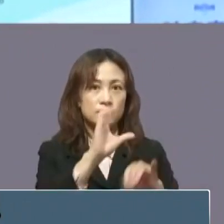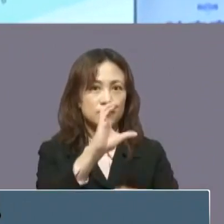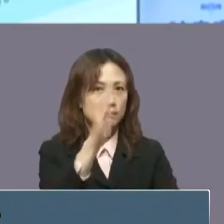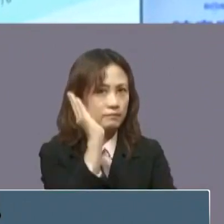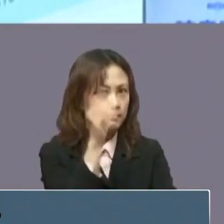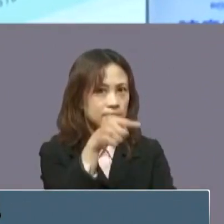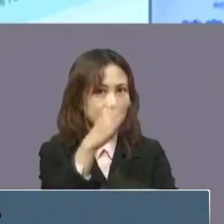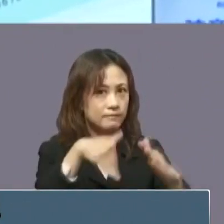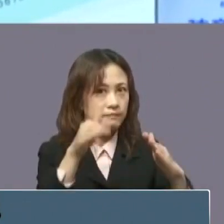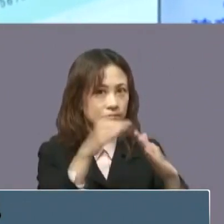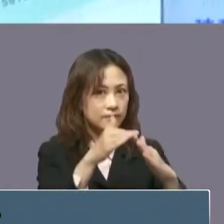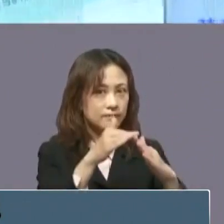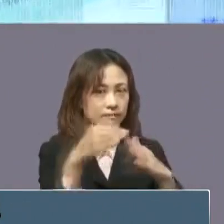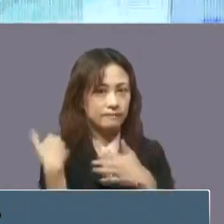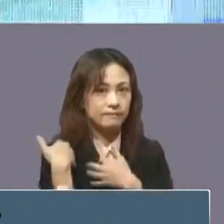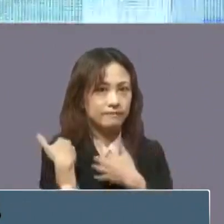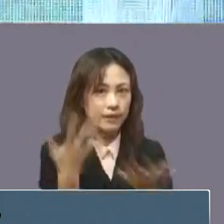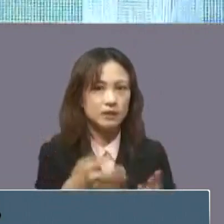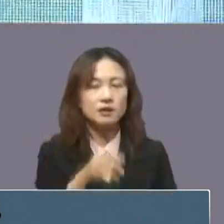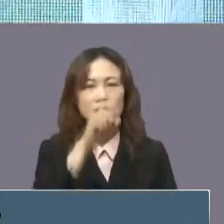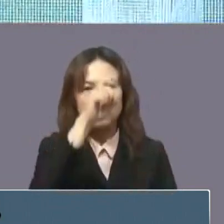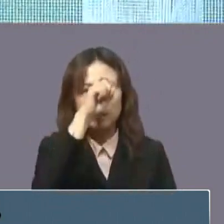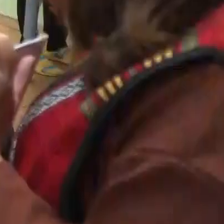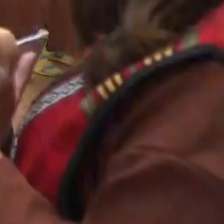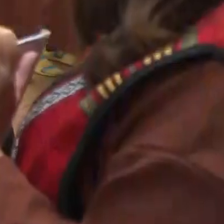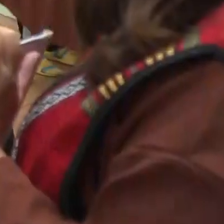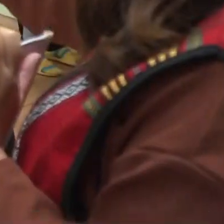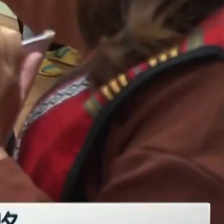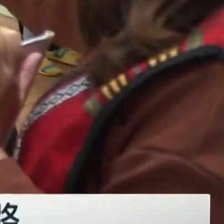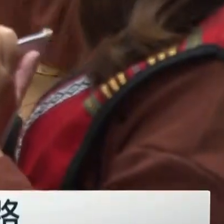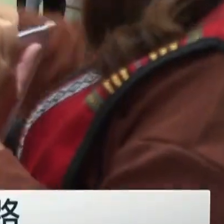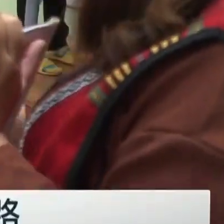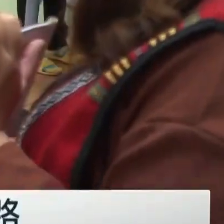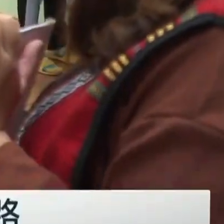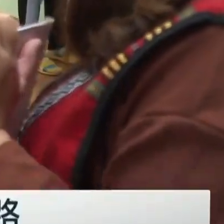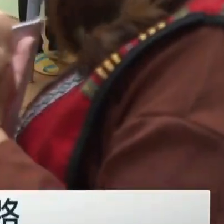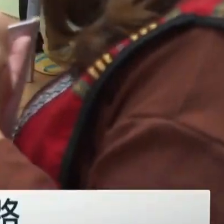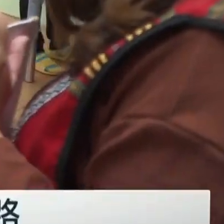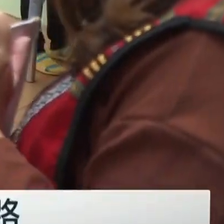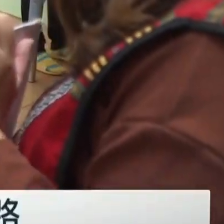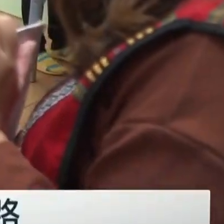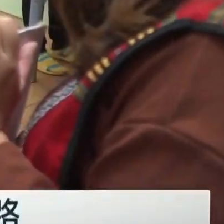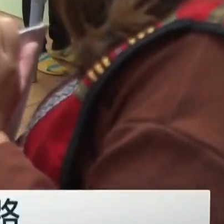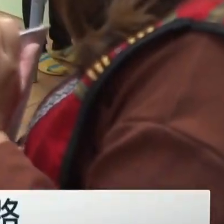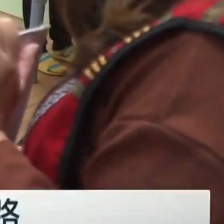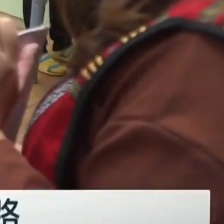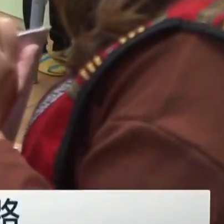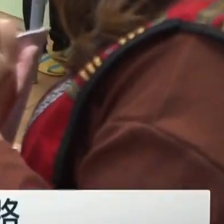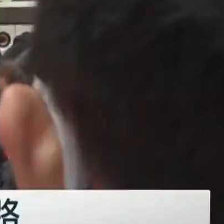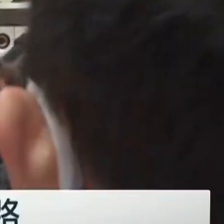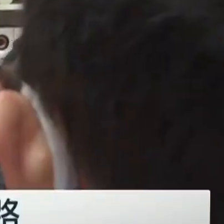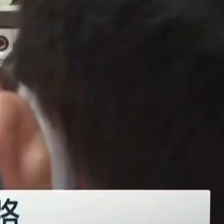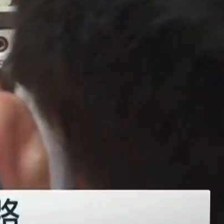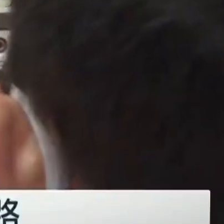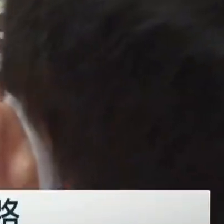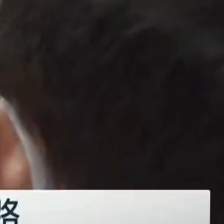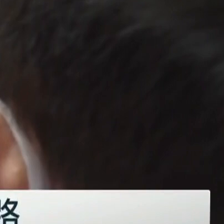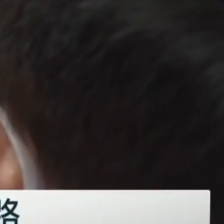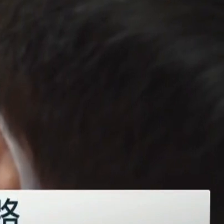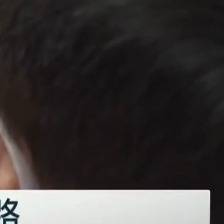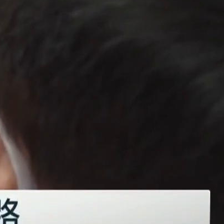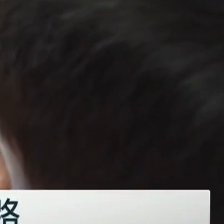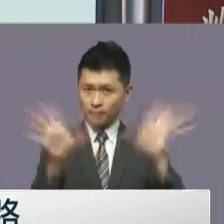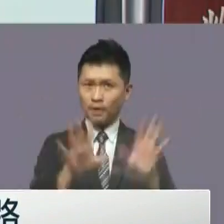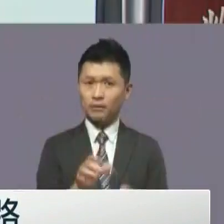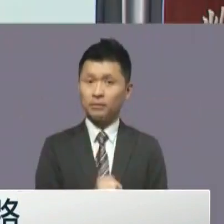做到不要有任何闪失了。 15号同时上路的还有卫福部针对2岁以下幼儿发放照顾